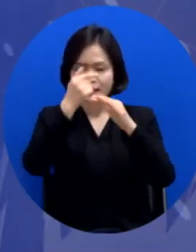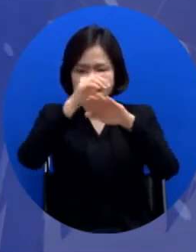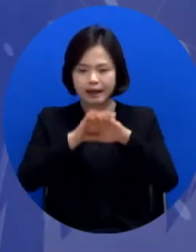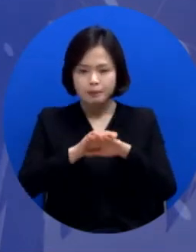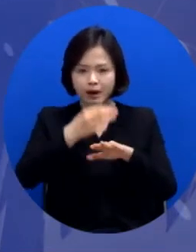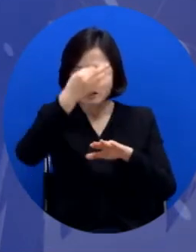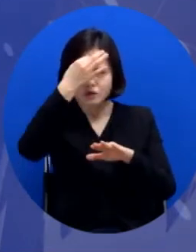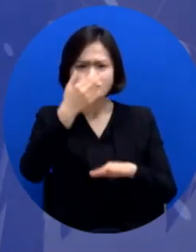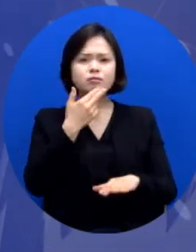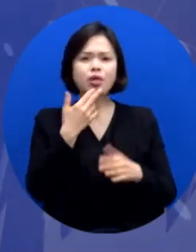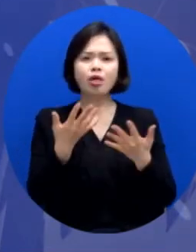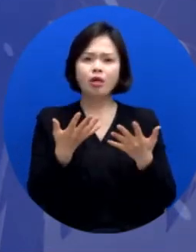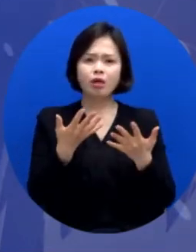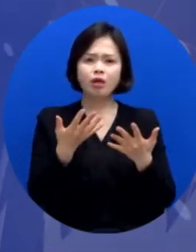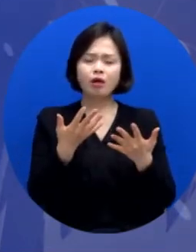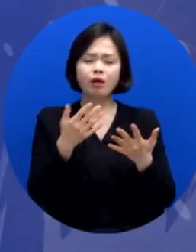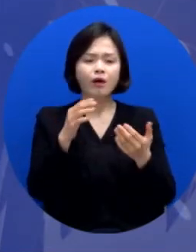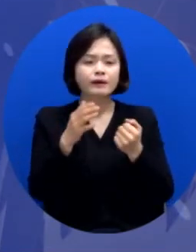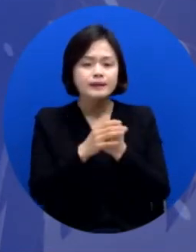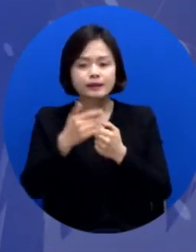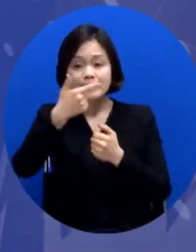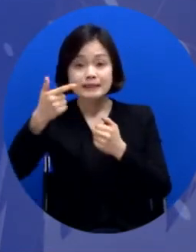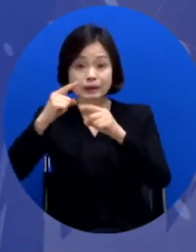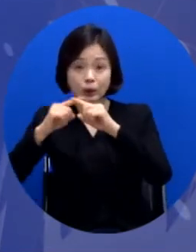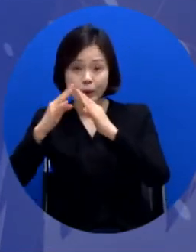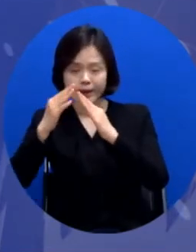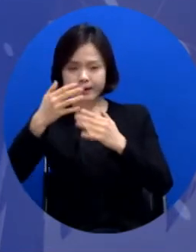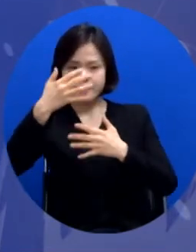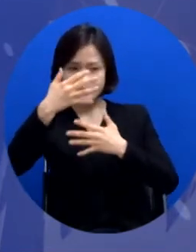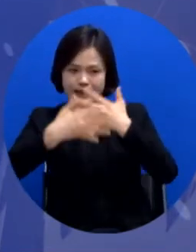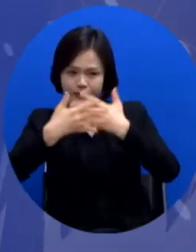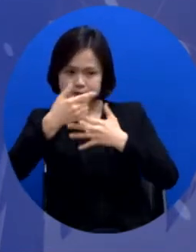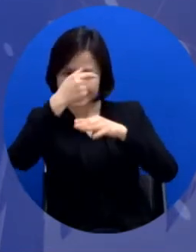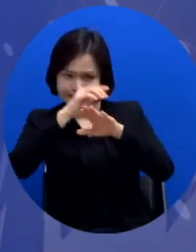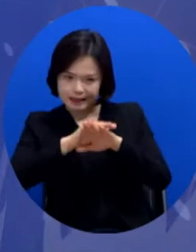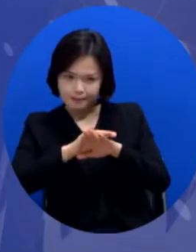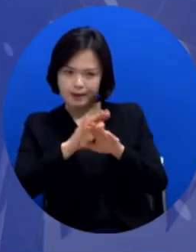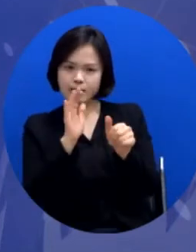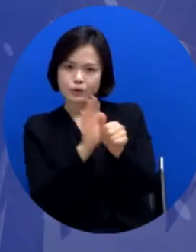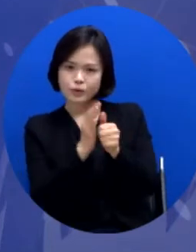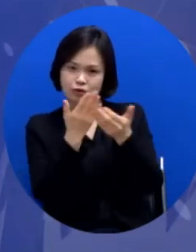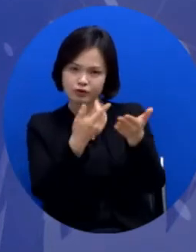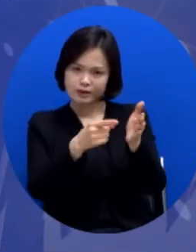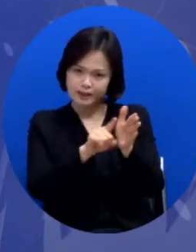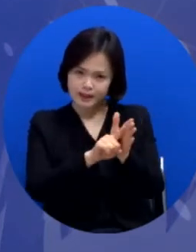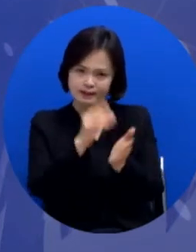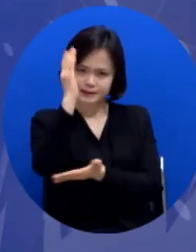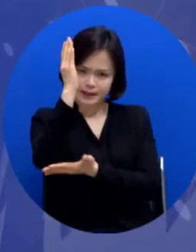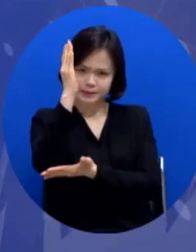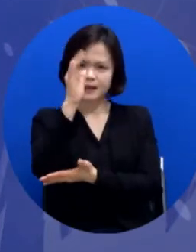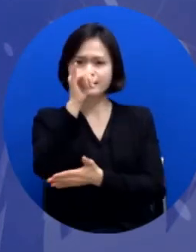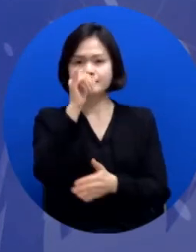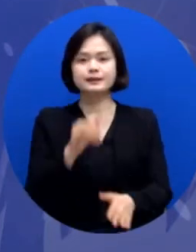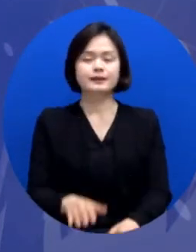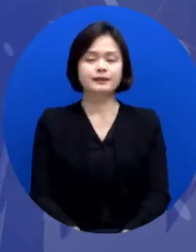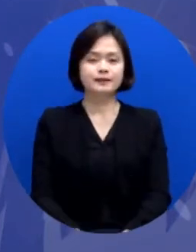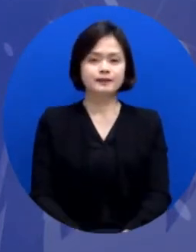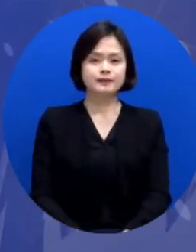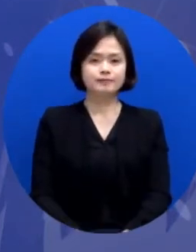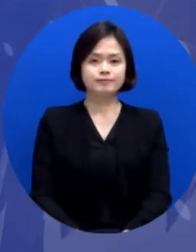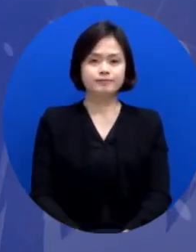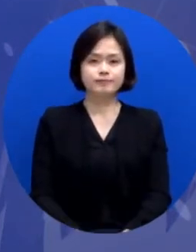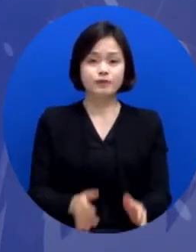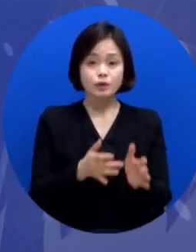25일에는 작은 교회들을 대상으로 한 온라인 목회 스마트폰을 활성이 목회 세미나 를 해서 지원을 하겠다고 하면 아마 또 예장합동 초엔